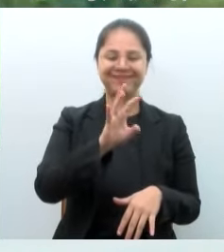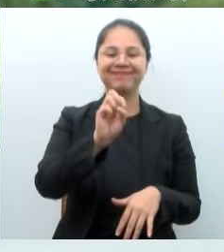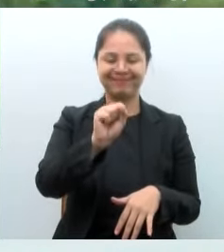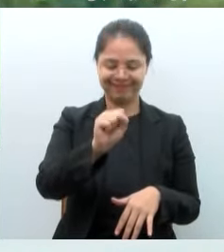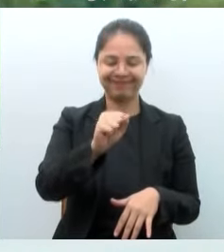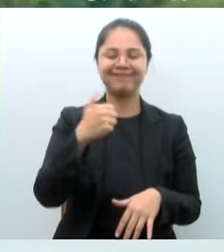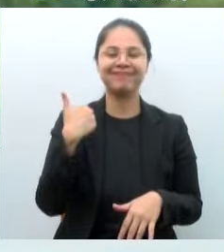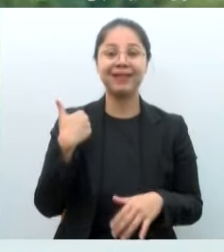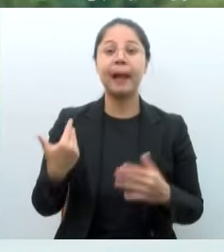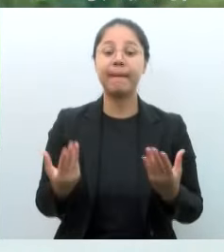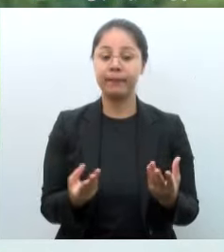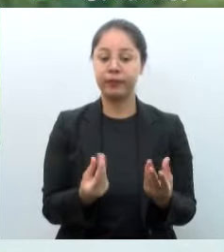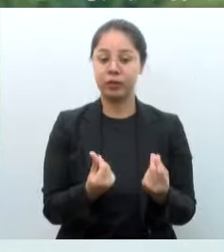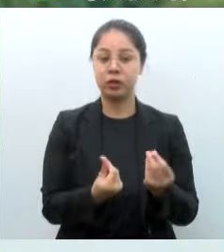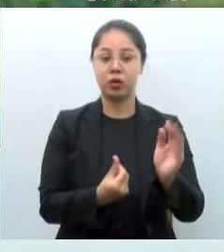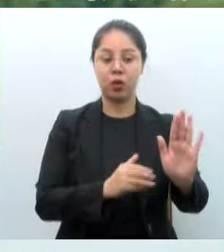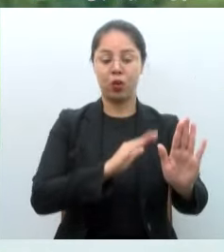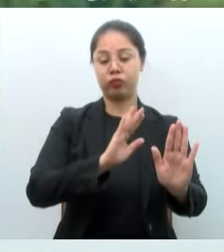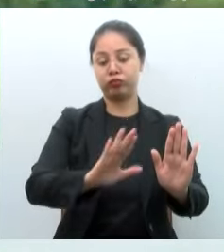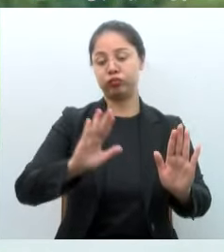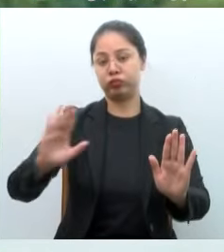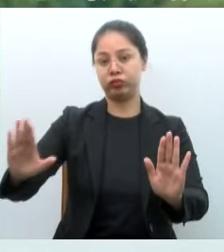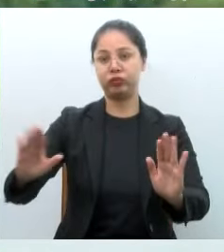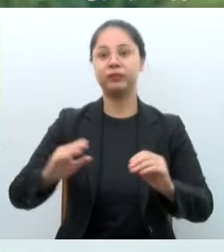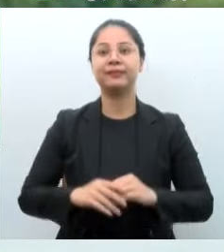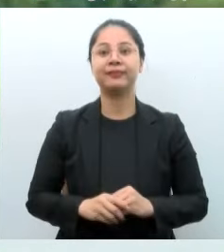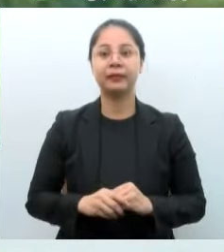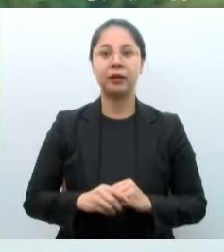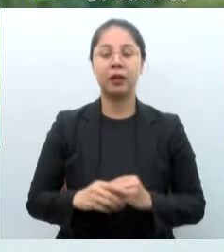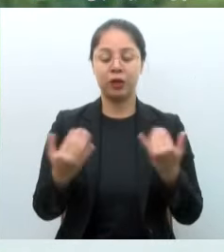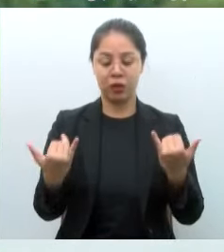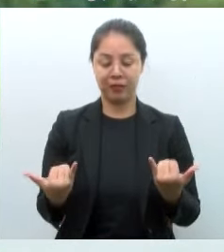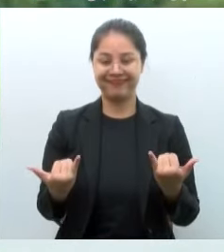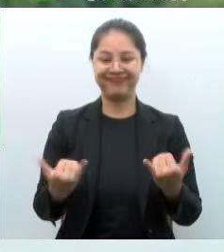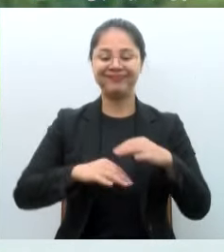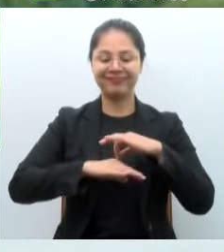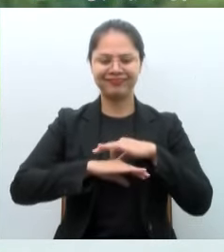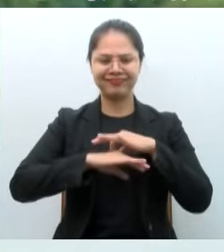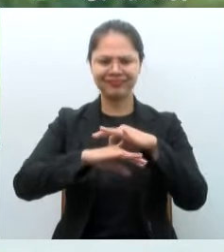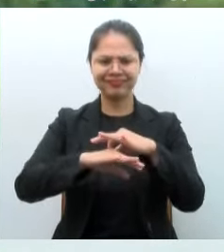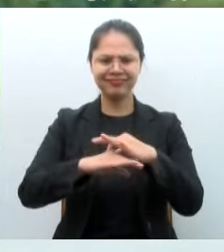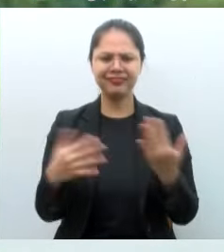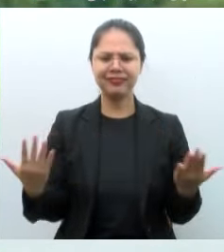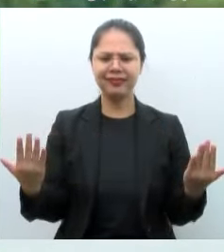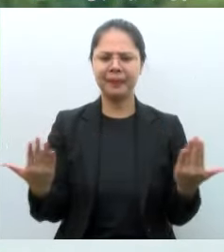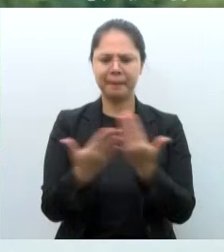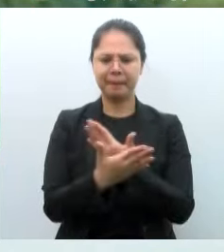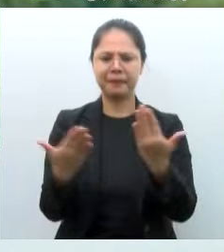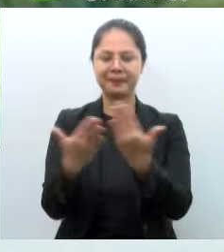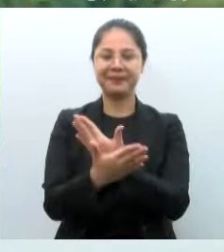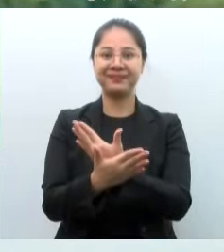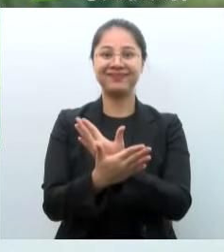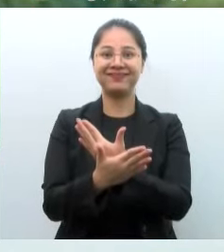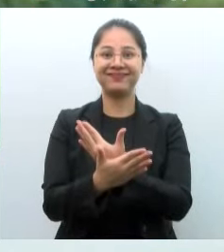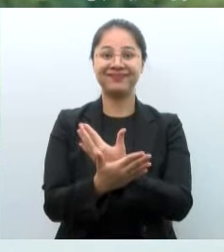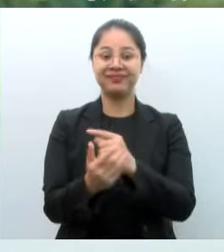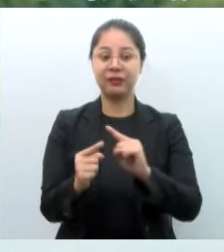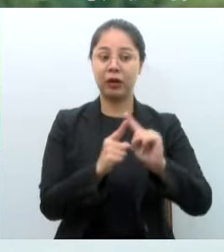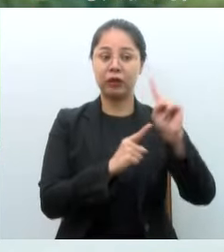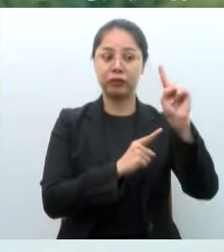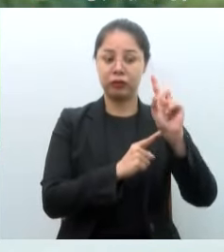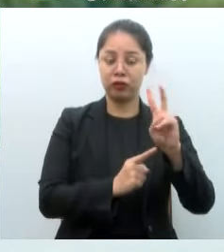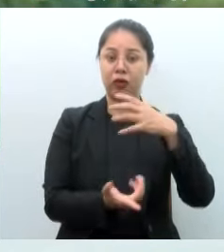างสำนักงานเขตพื้นที่ทุกเขตพื้นที่หลังจากมีการปรับย้ายนะครับมีการเกลี่ยอัตรากำลังเรียบร้อยแล้วตามที่ผมได้พูดในข้อ1ข้อ